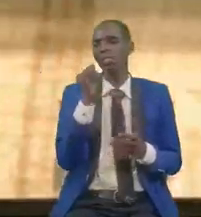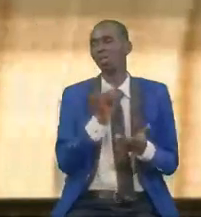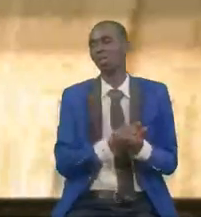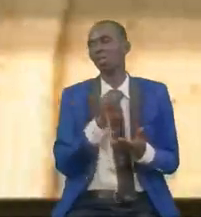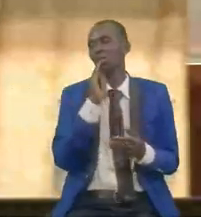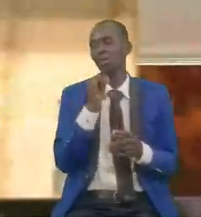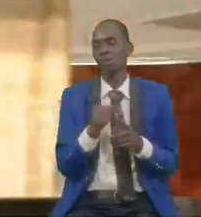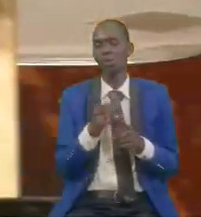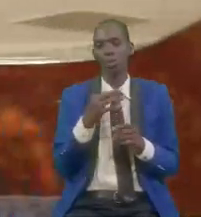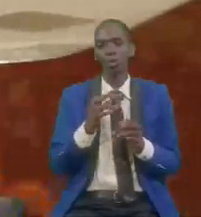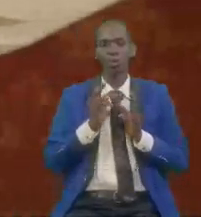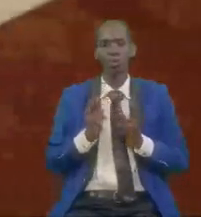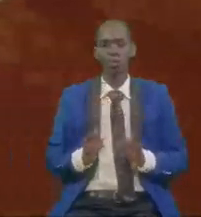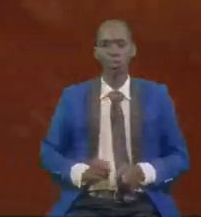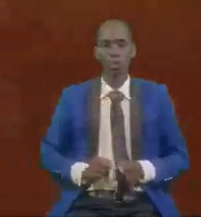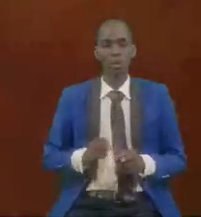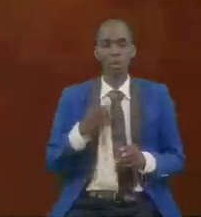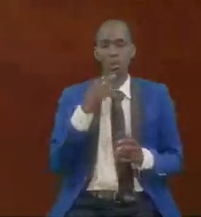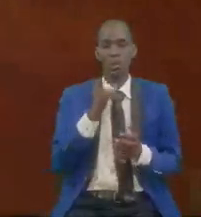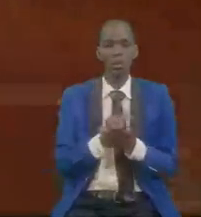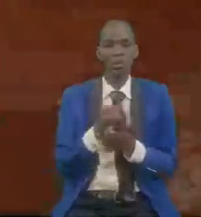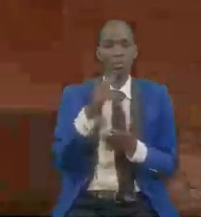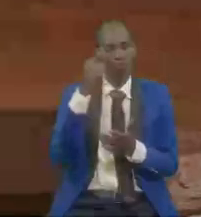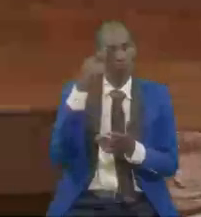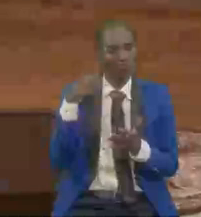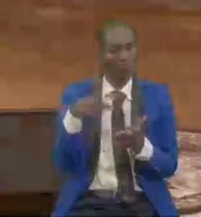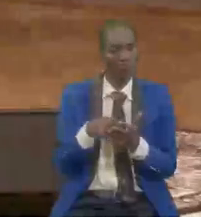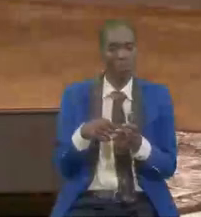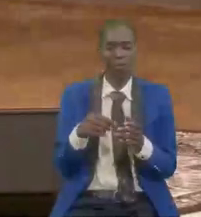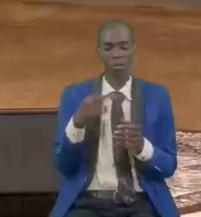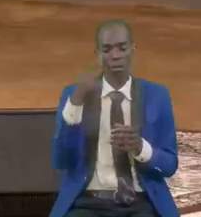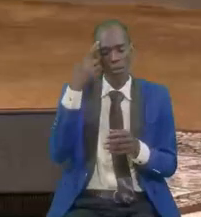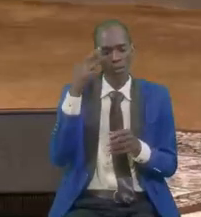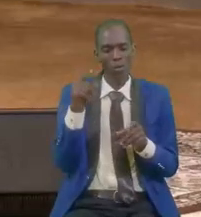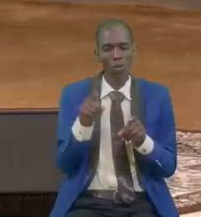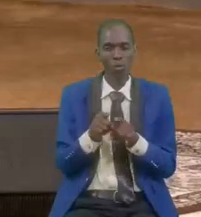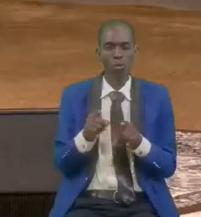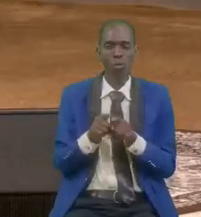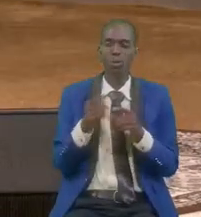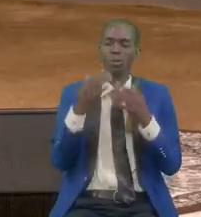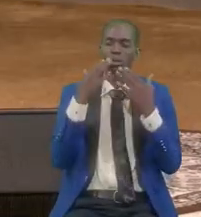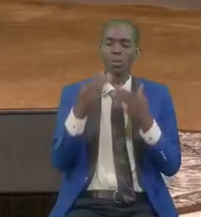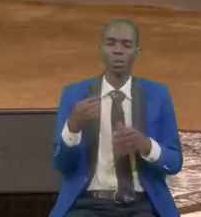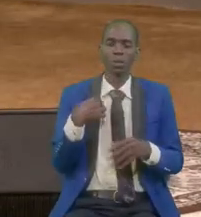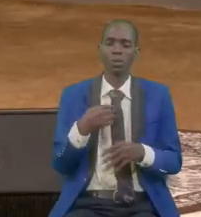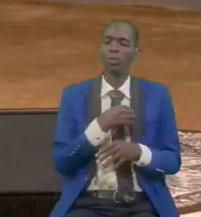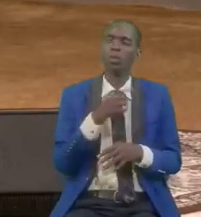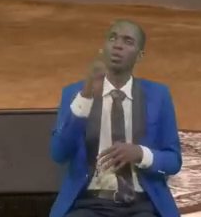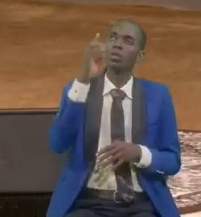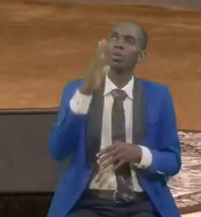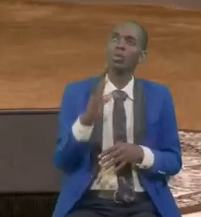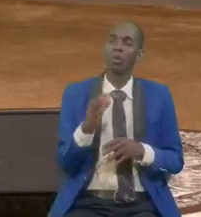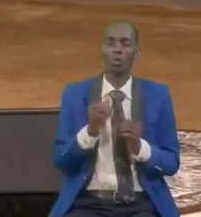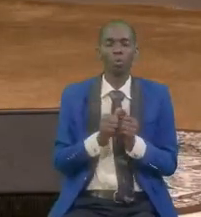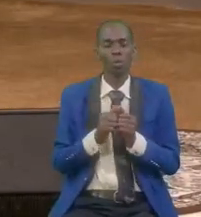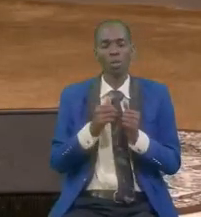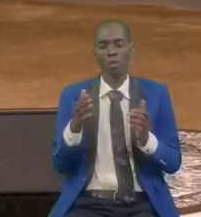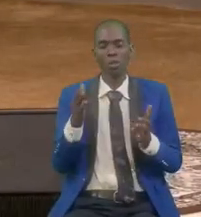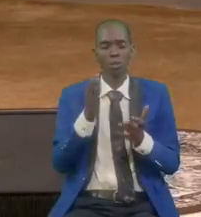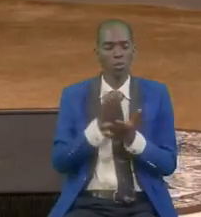dit que, et disent que, c'est pourquoi nous rendons continuellement grâce à Dieu de ce